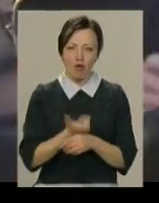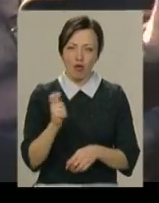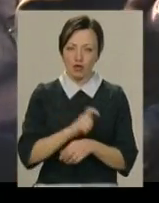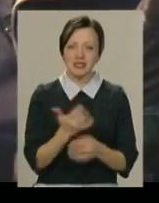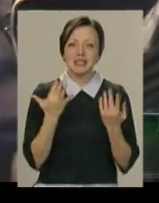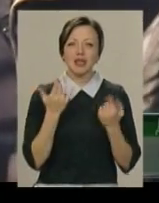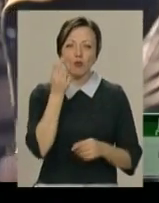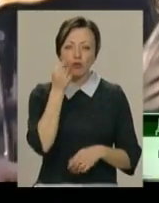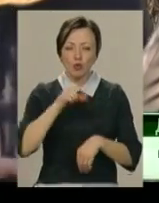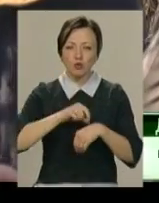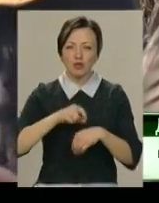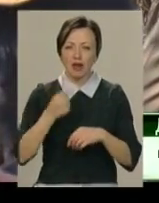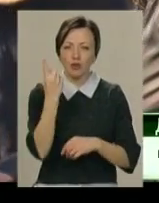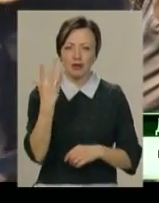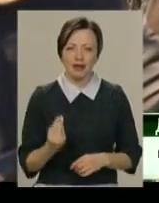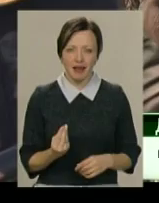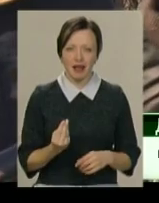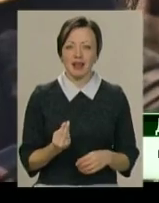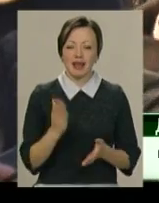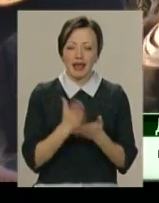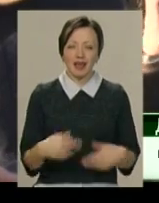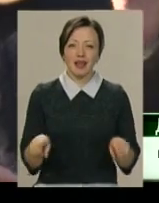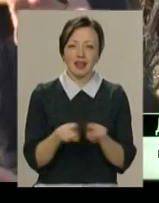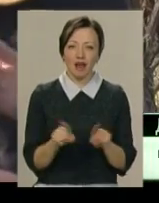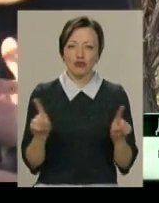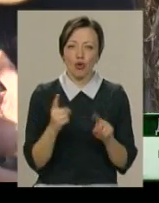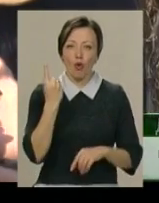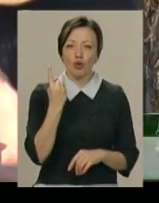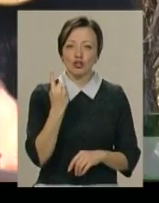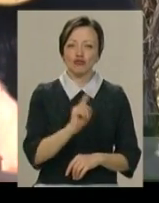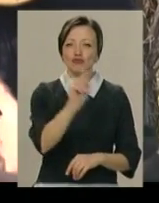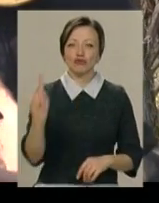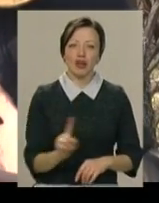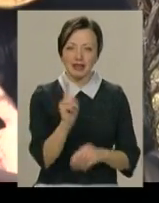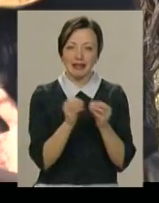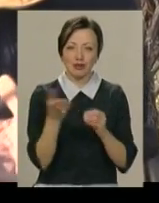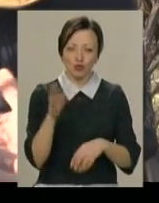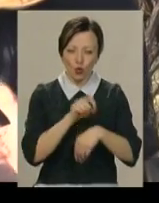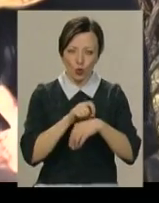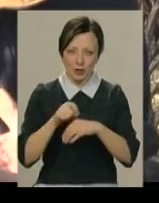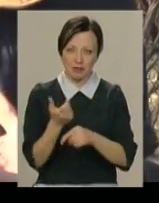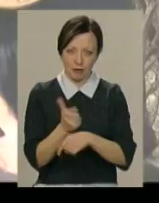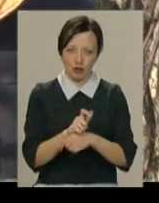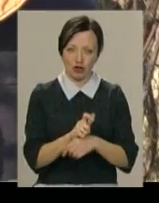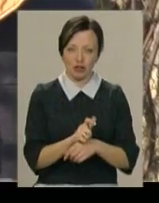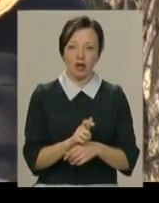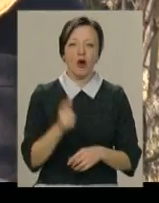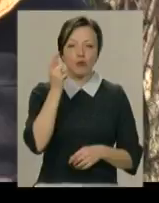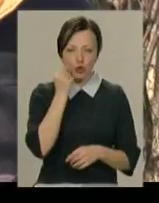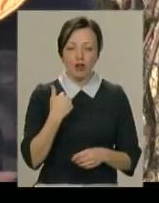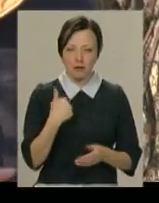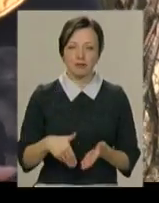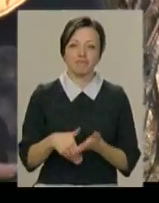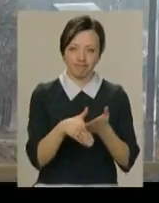мене кусає за день? Є таке, що за один час десяток кусає, а то й більше. Бджоли